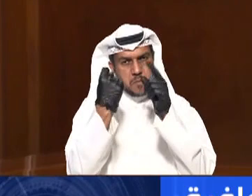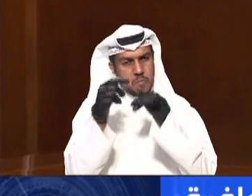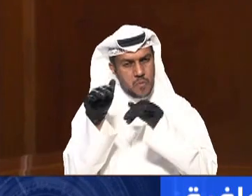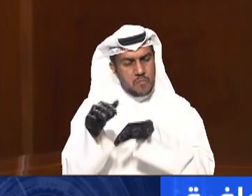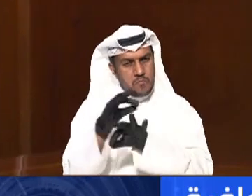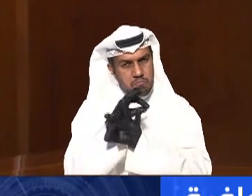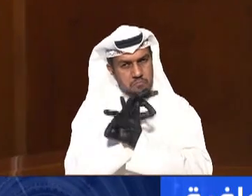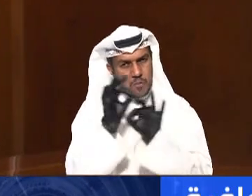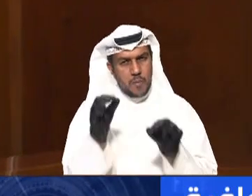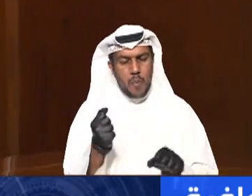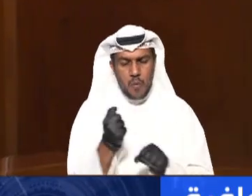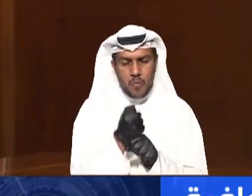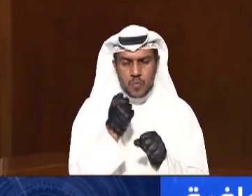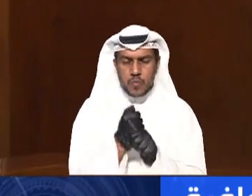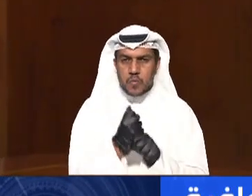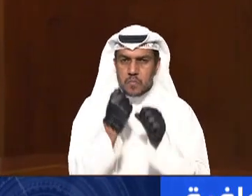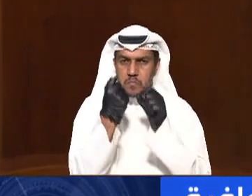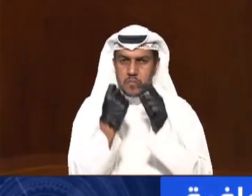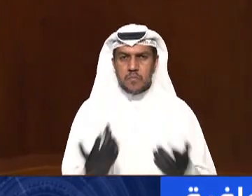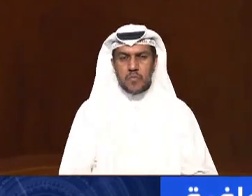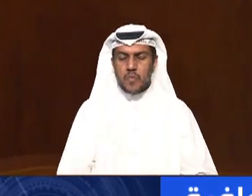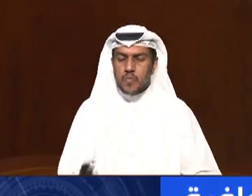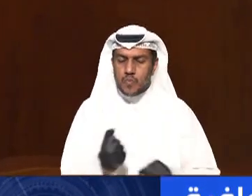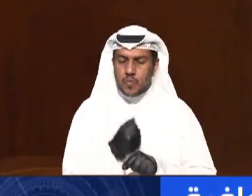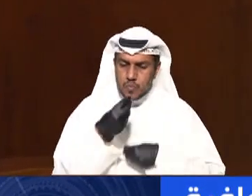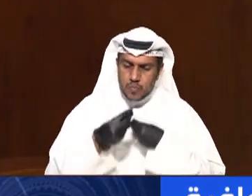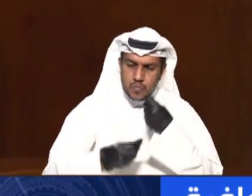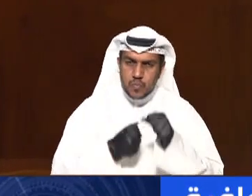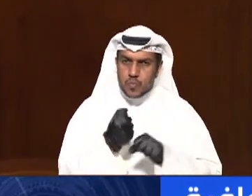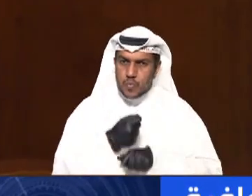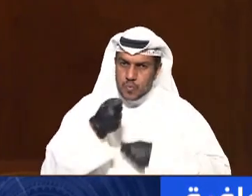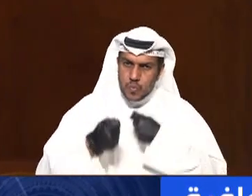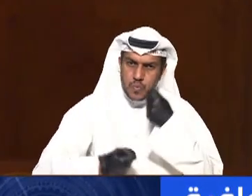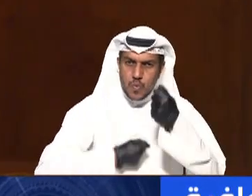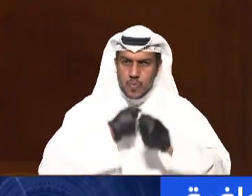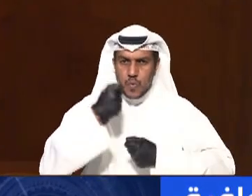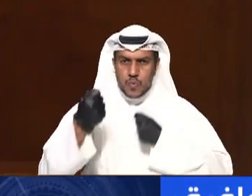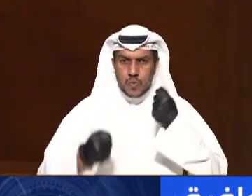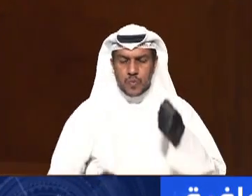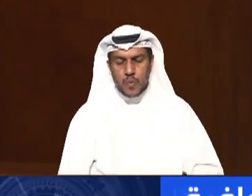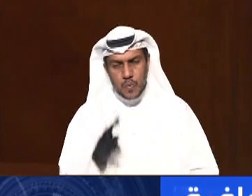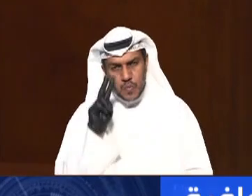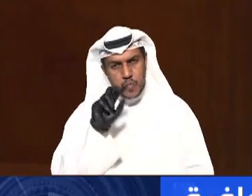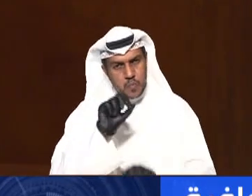محله ومردودة الطيب اللي قاعدين نشوف نتائجه.